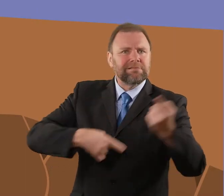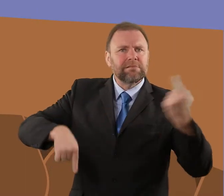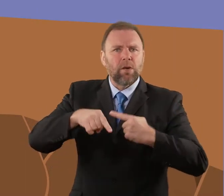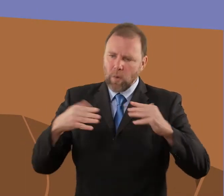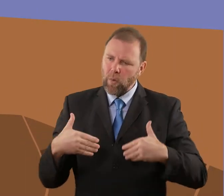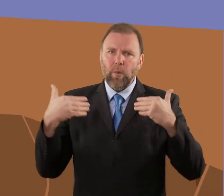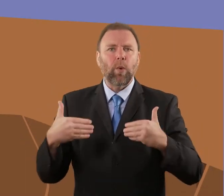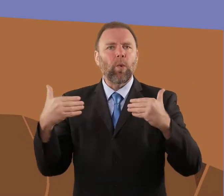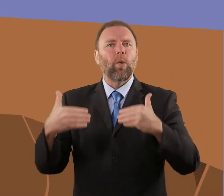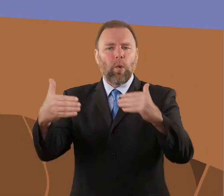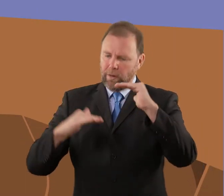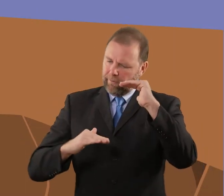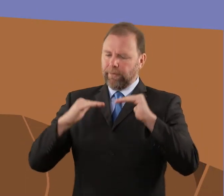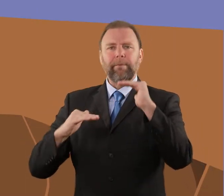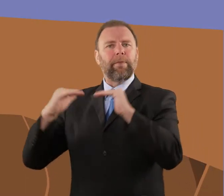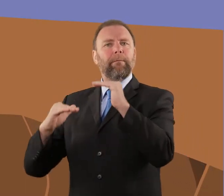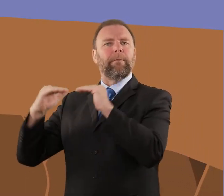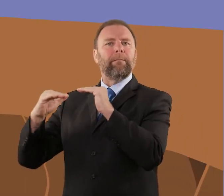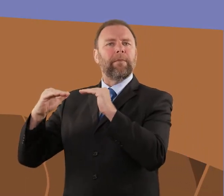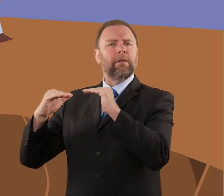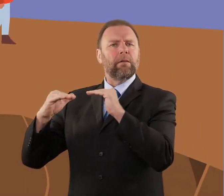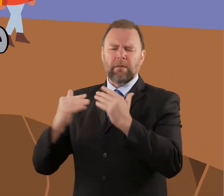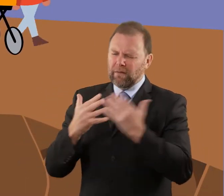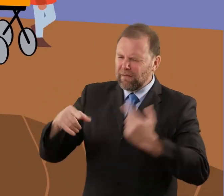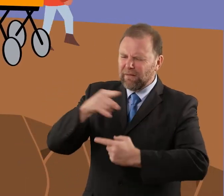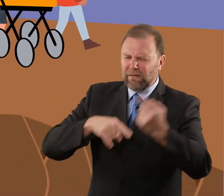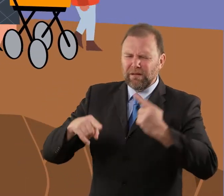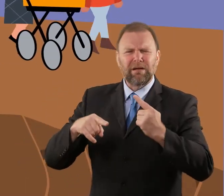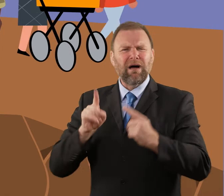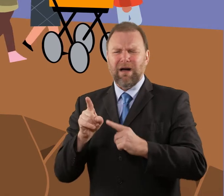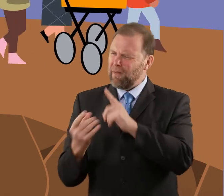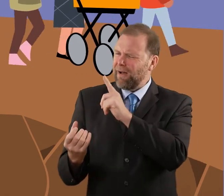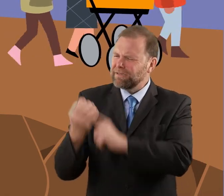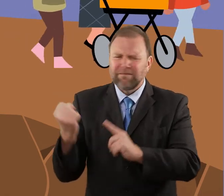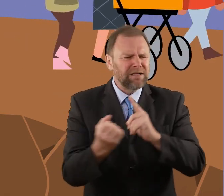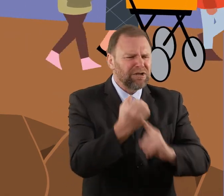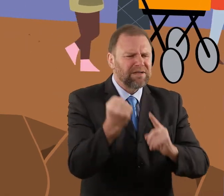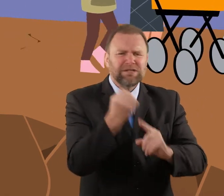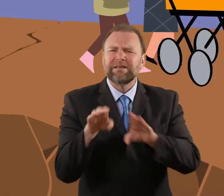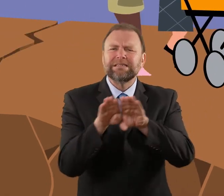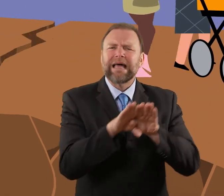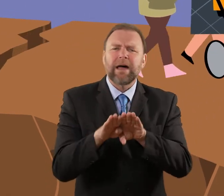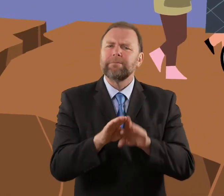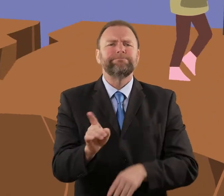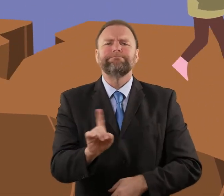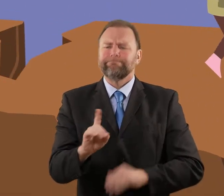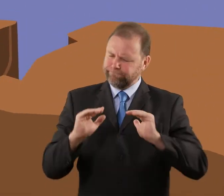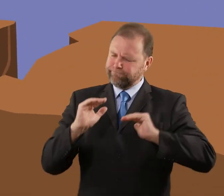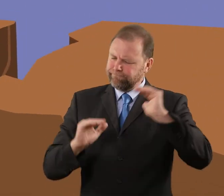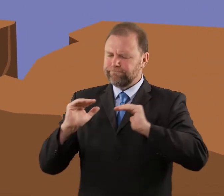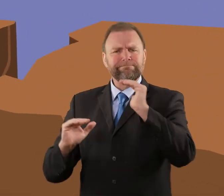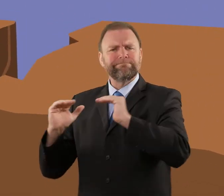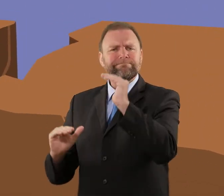Mae gormod o bobl Cymru yn dioddef canlyniadau gwaith oherwydd anfantais economaidd gymdeithasol. Mae cael bywyd